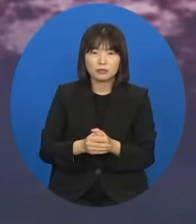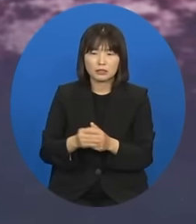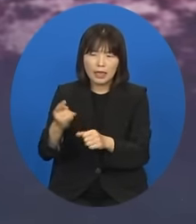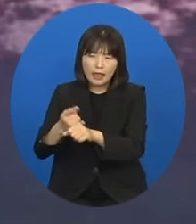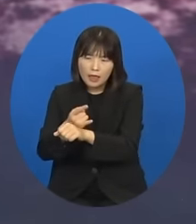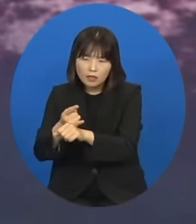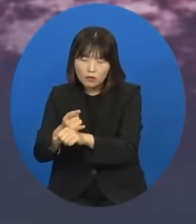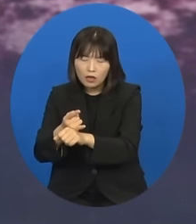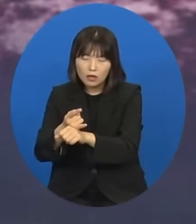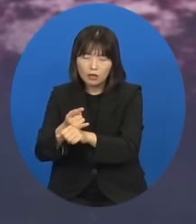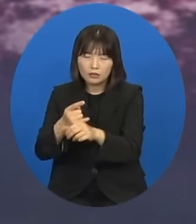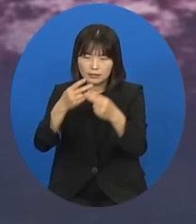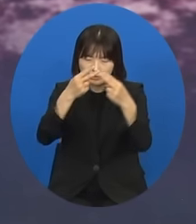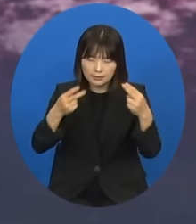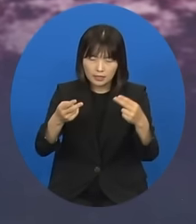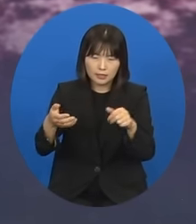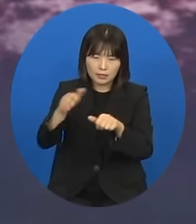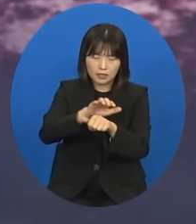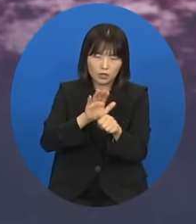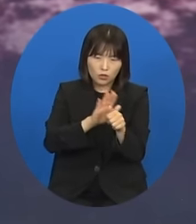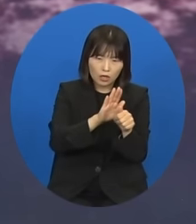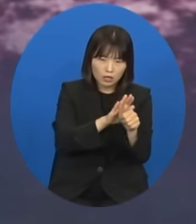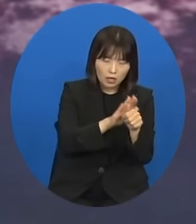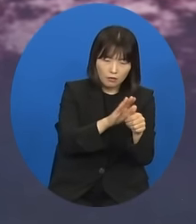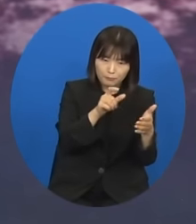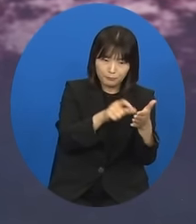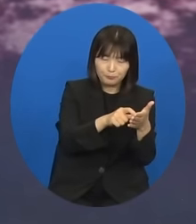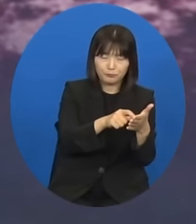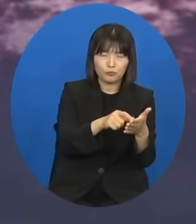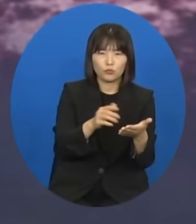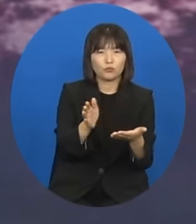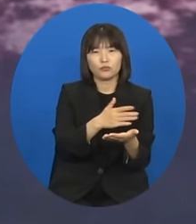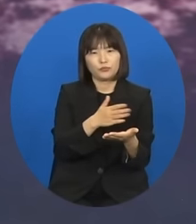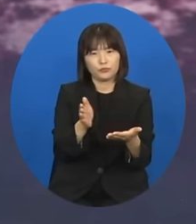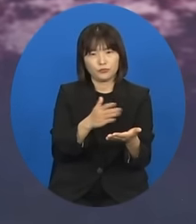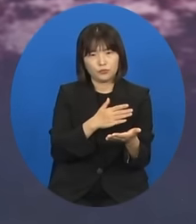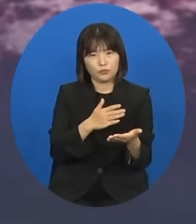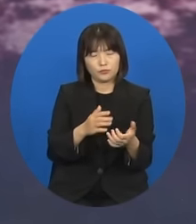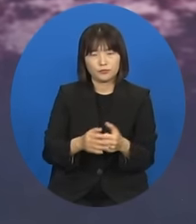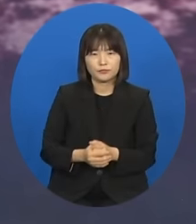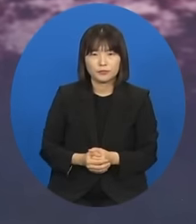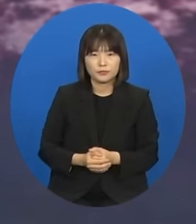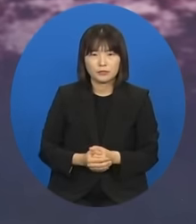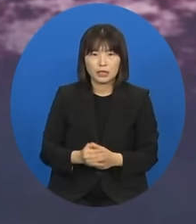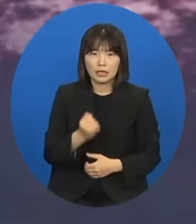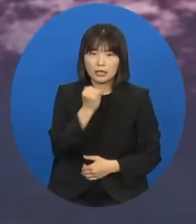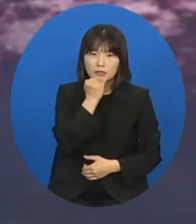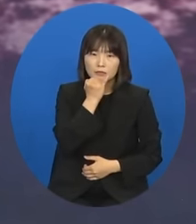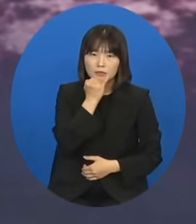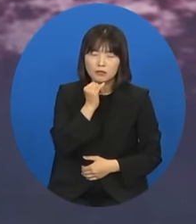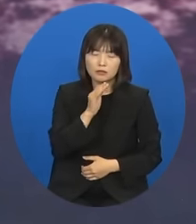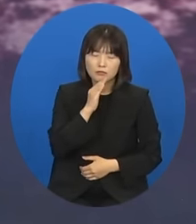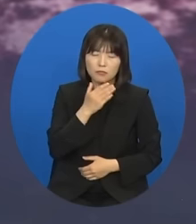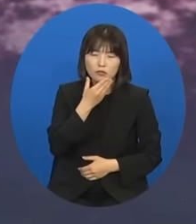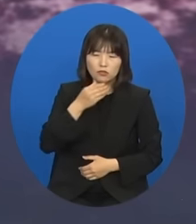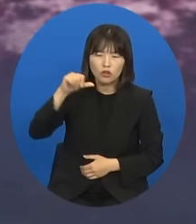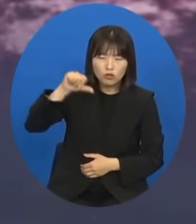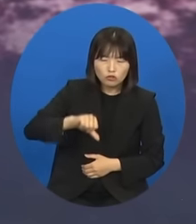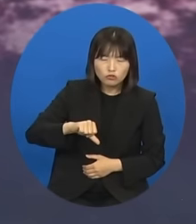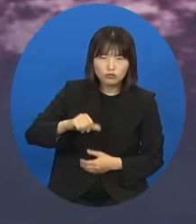얘기는 없어요 리브가의 말대로 그녀는 거의 저주받은 것 같은 인생을